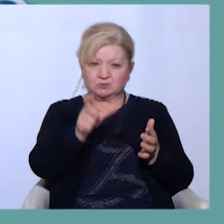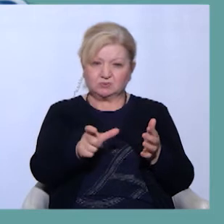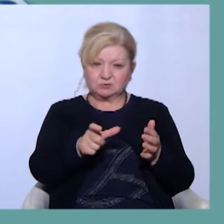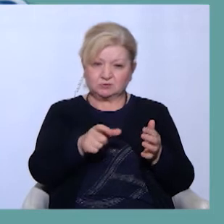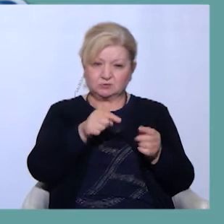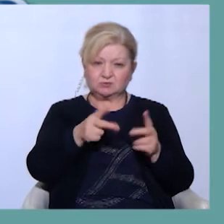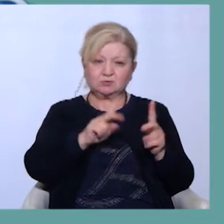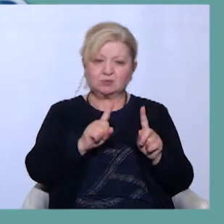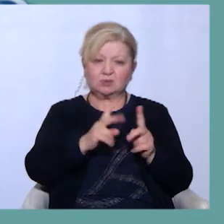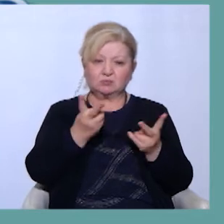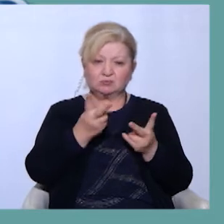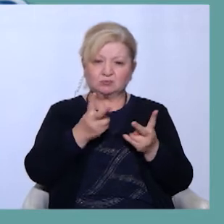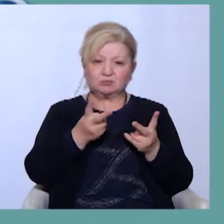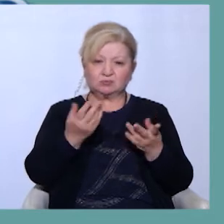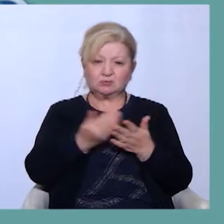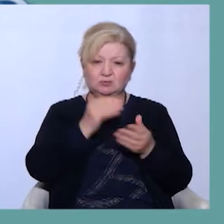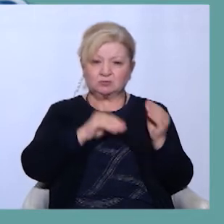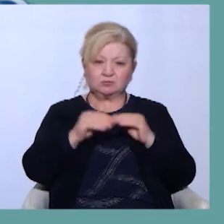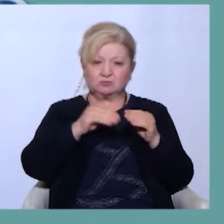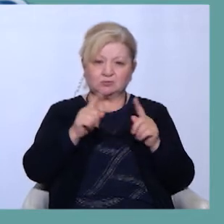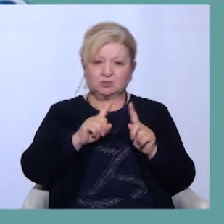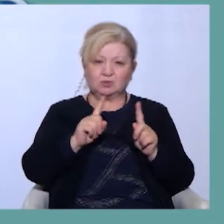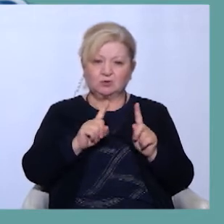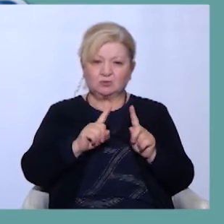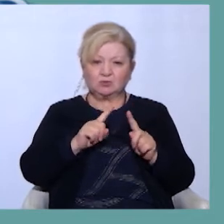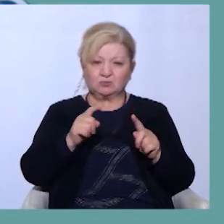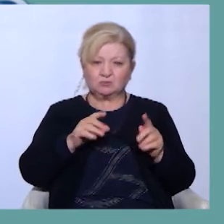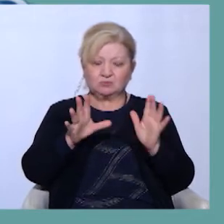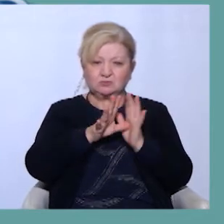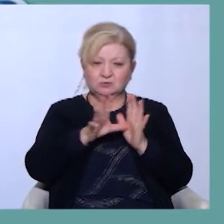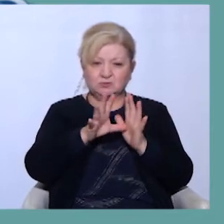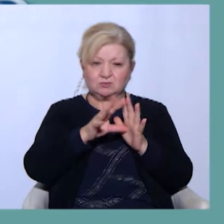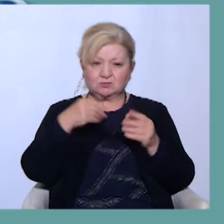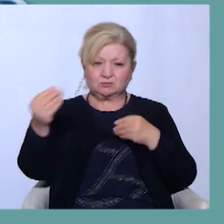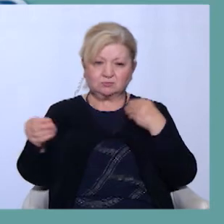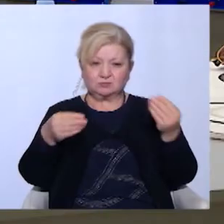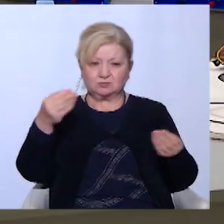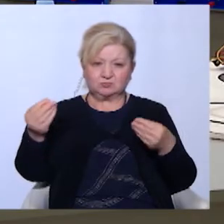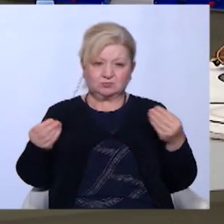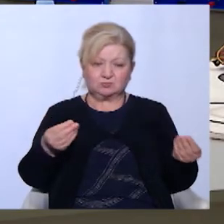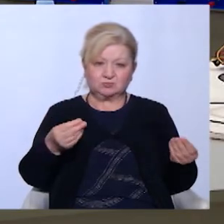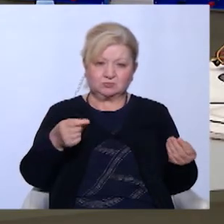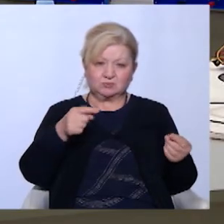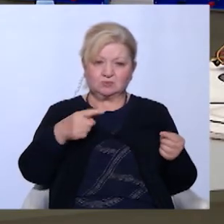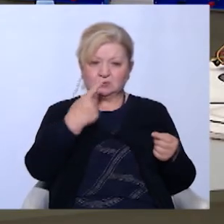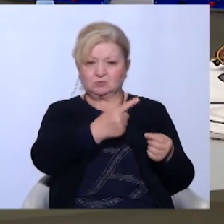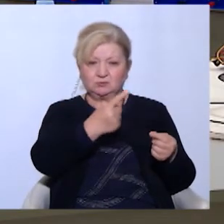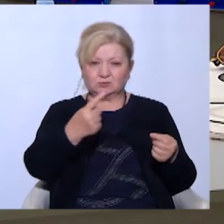ძრავაში. რა მოწყობილობა არის საჭირო იმისათვის, რომელიც ძაბებს მიაწვდის სათითაოდ აი